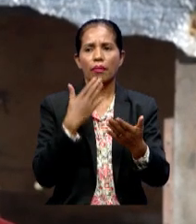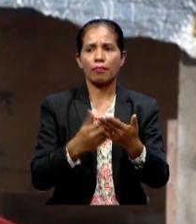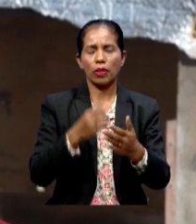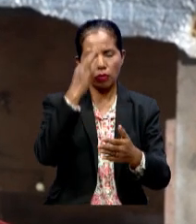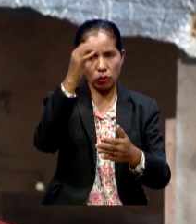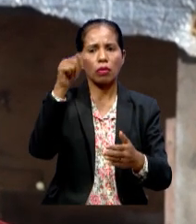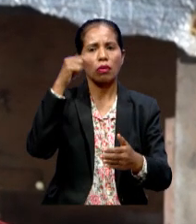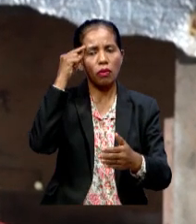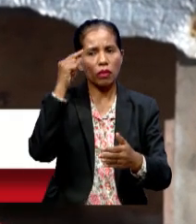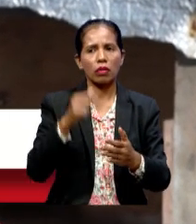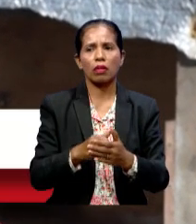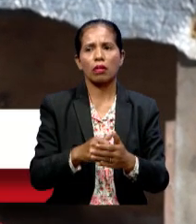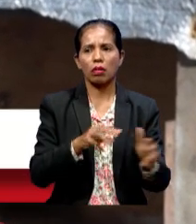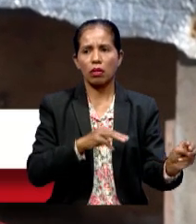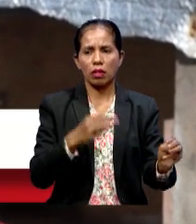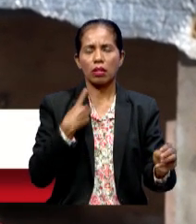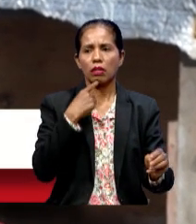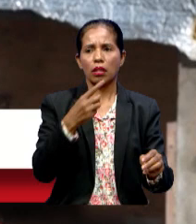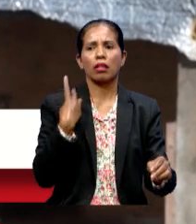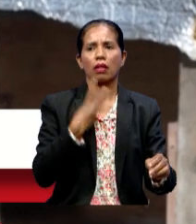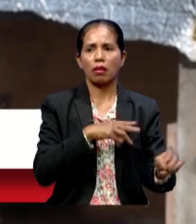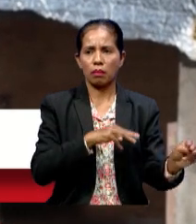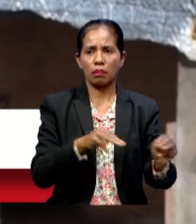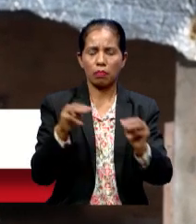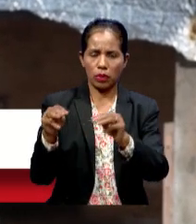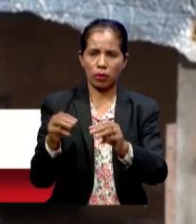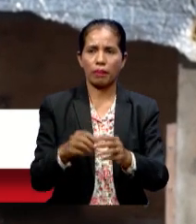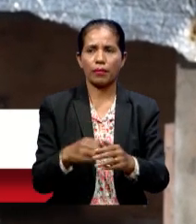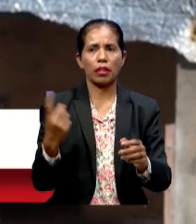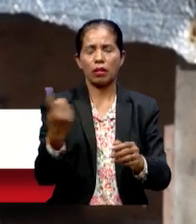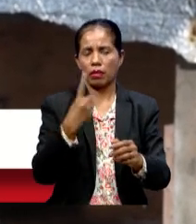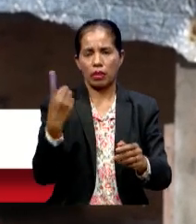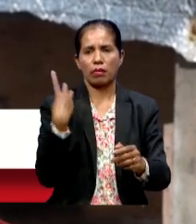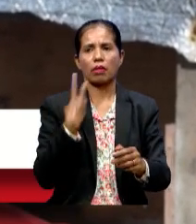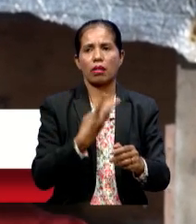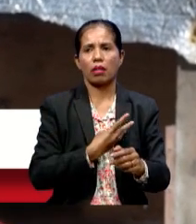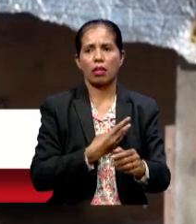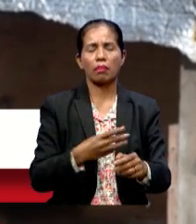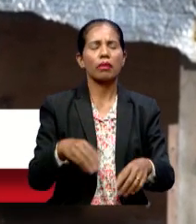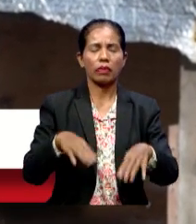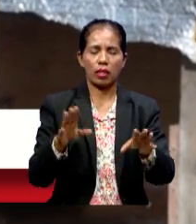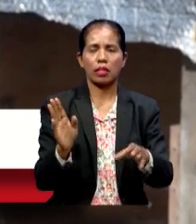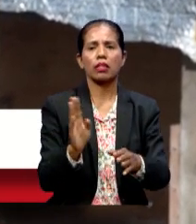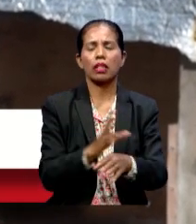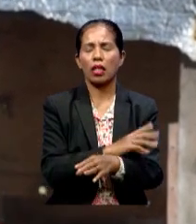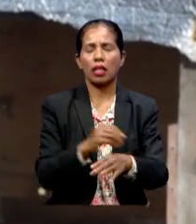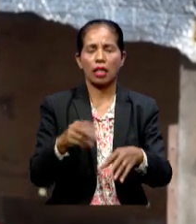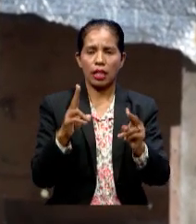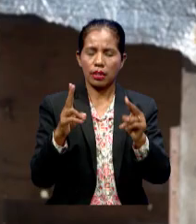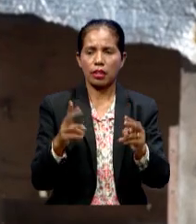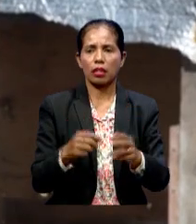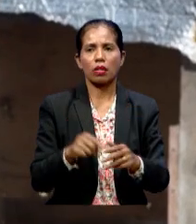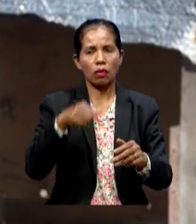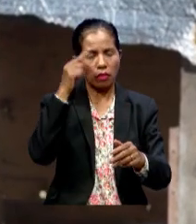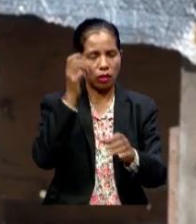tu harus kerja kami. Kami bela ini kan loss permanen tu kami lah. Nah, kami provisor ni tu. Saya gubernur halu betul